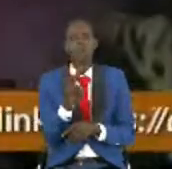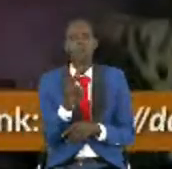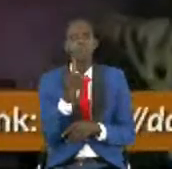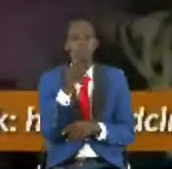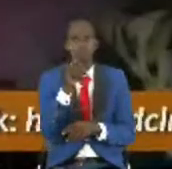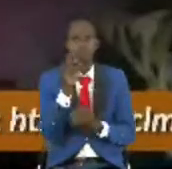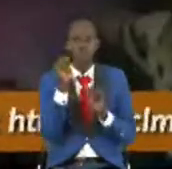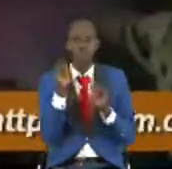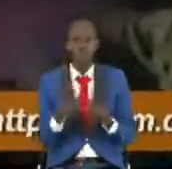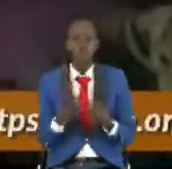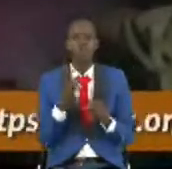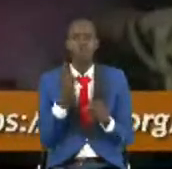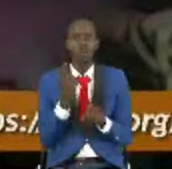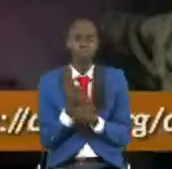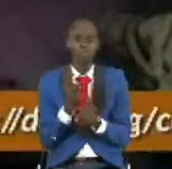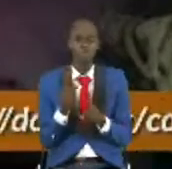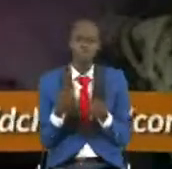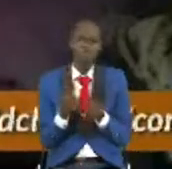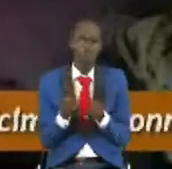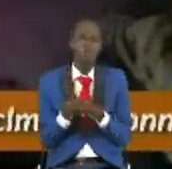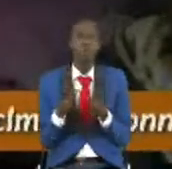nous voulons vous informer